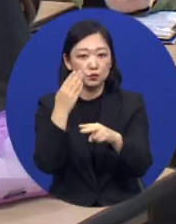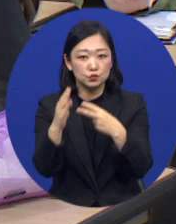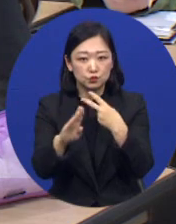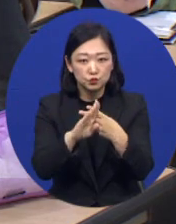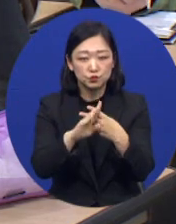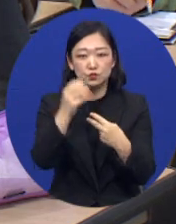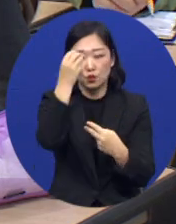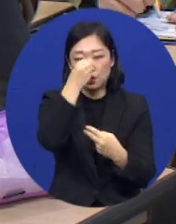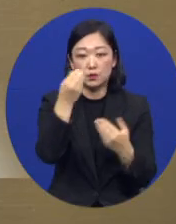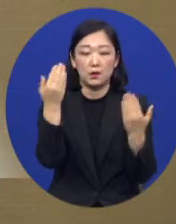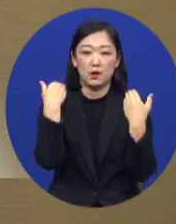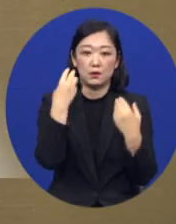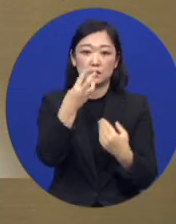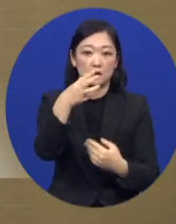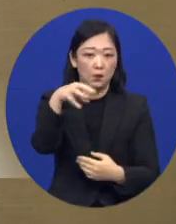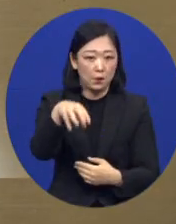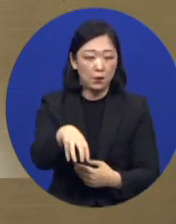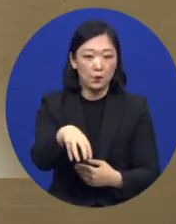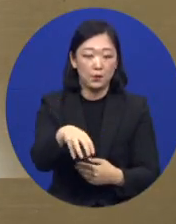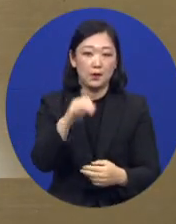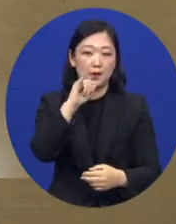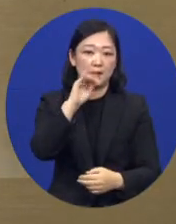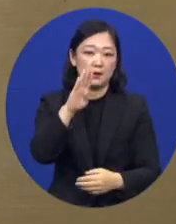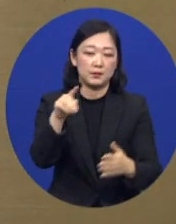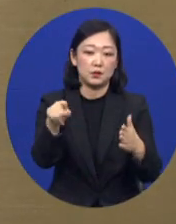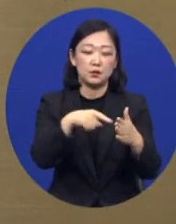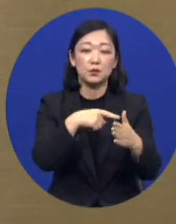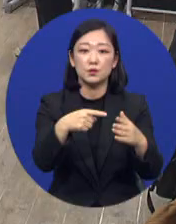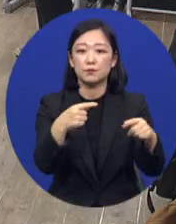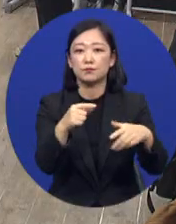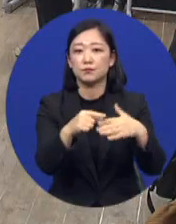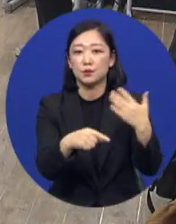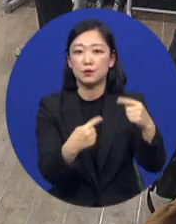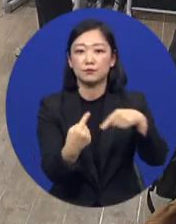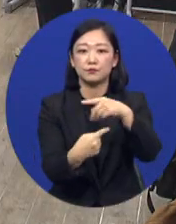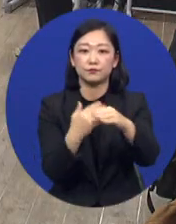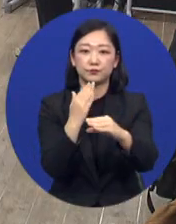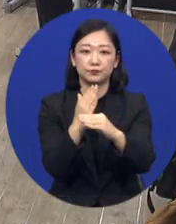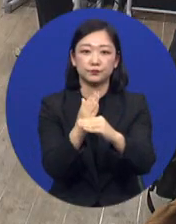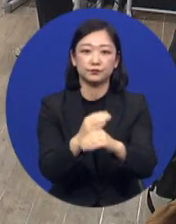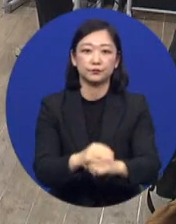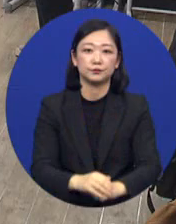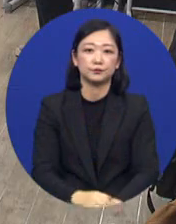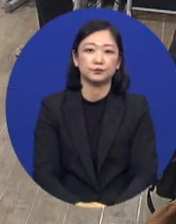등 중등 세 개 학교가 IB 교육 프로그램을 운영하고 있습니다.